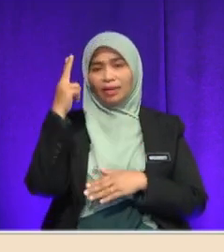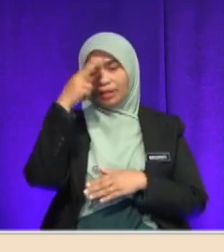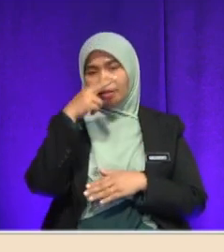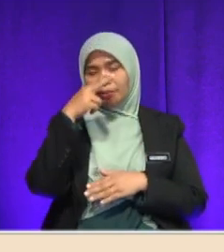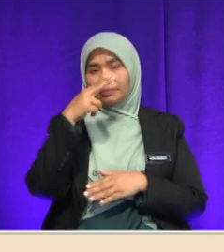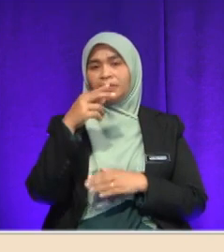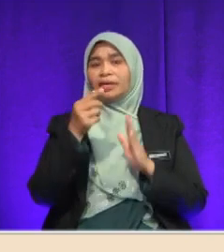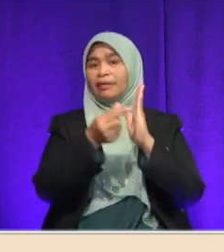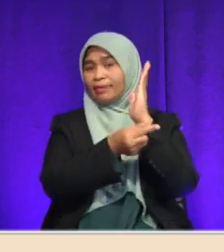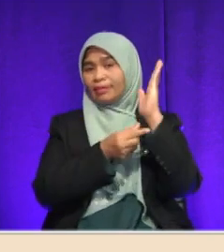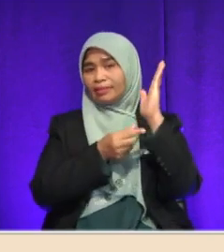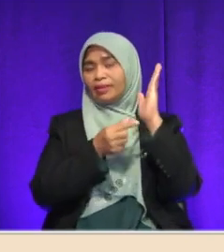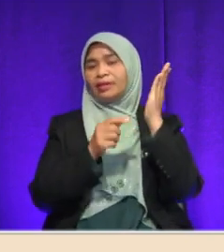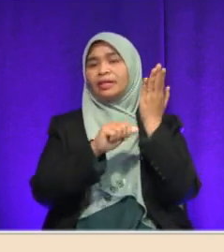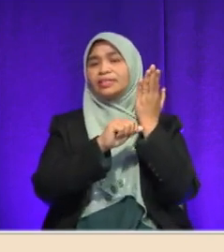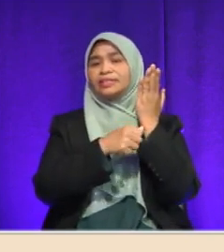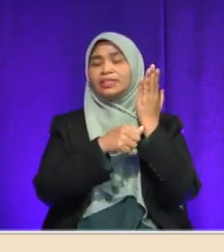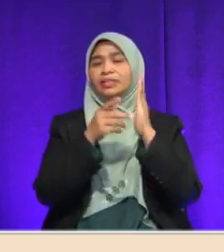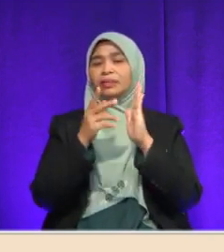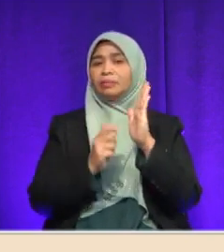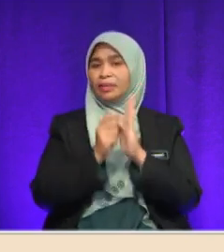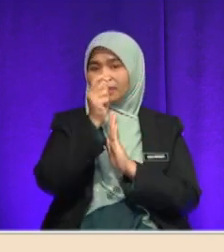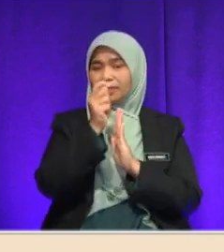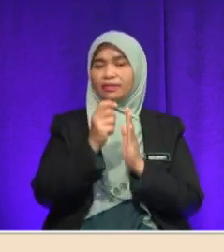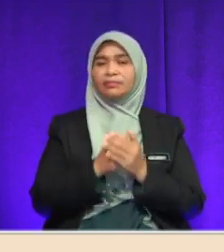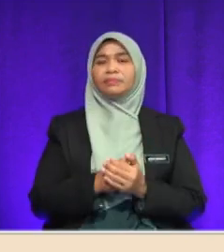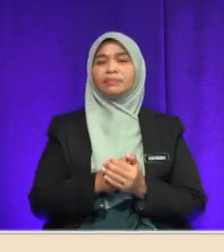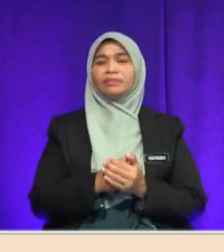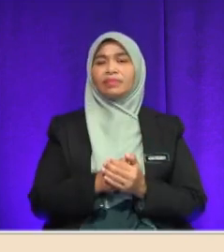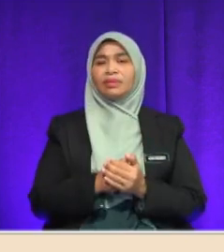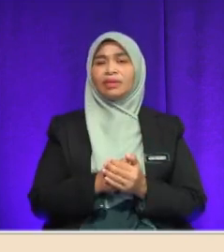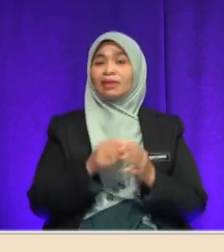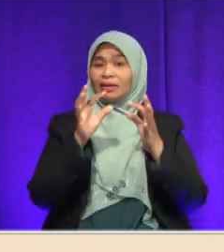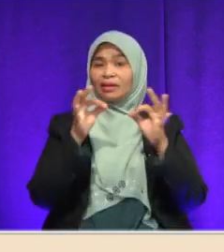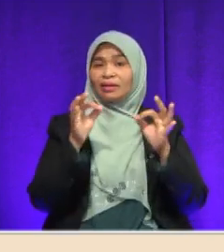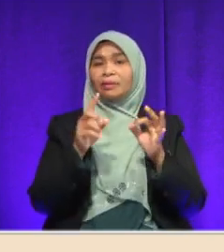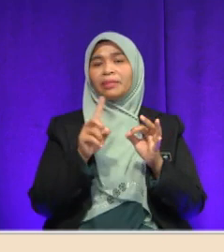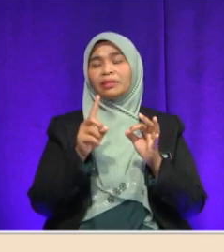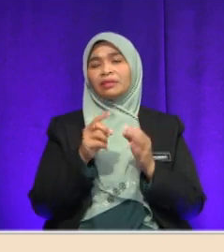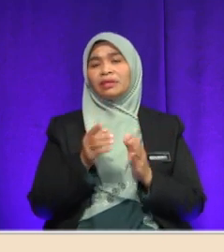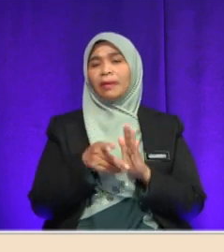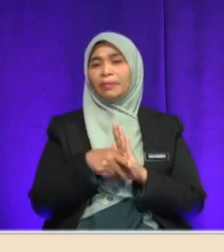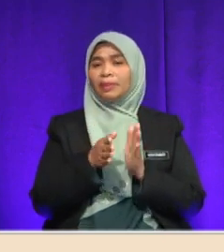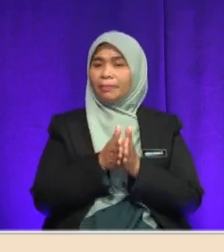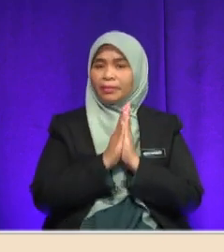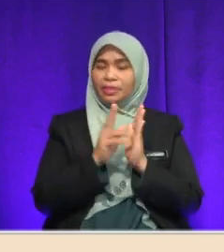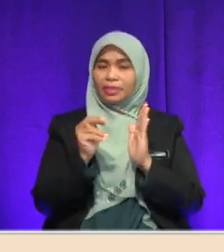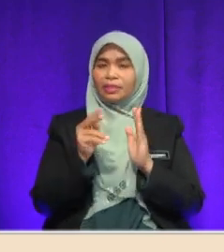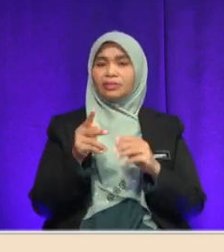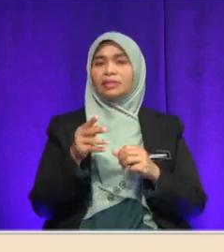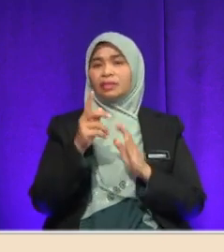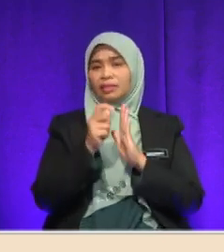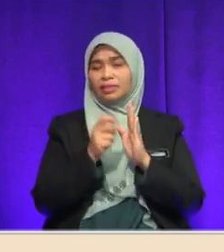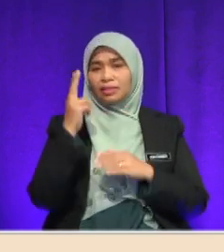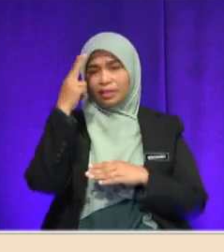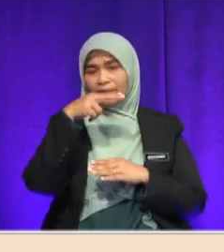asli meningkat? Okey. Pernyataan manakah menyebabkan permintaan terhadap